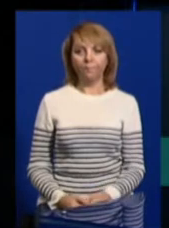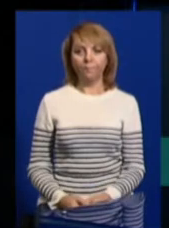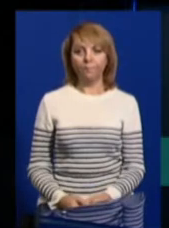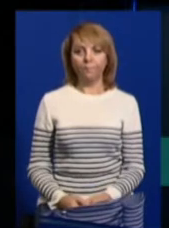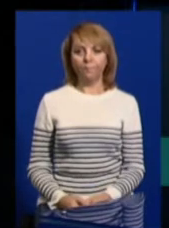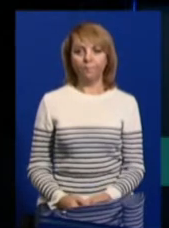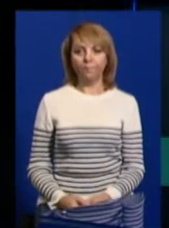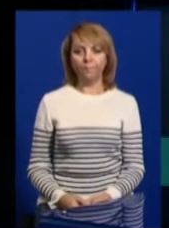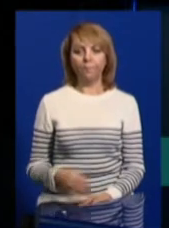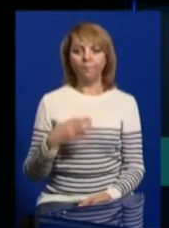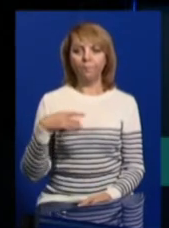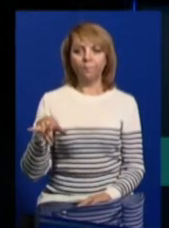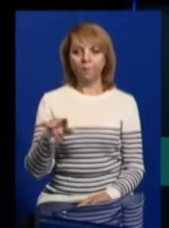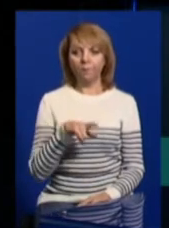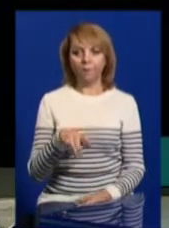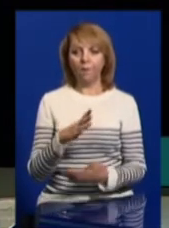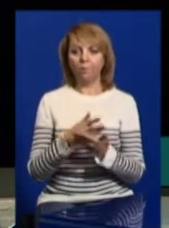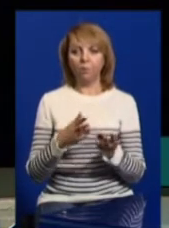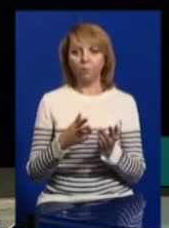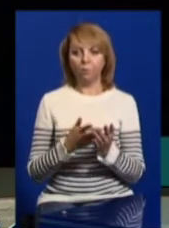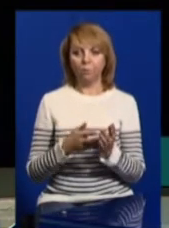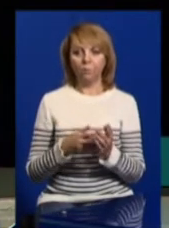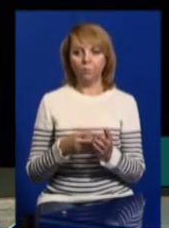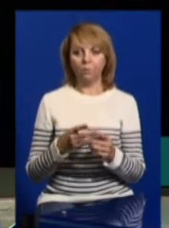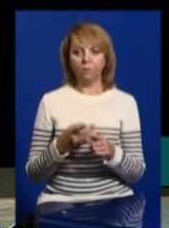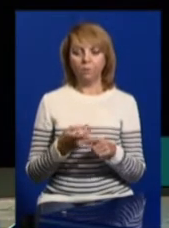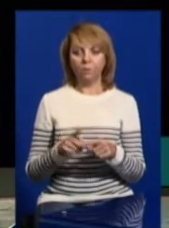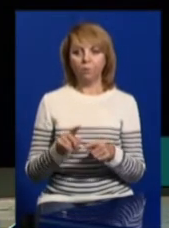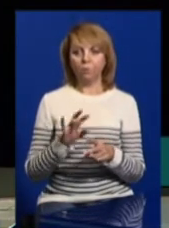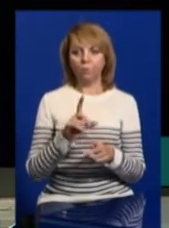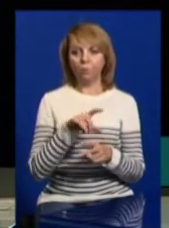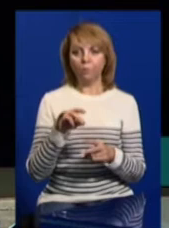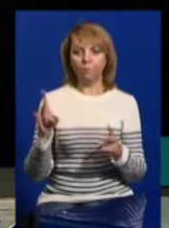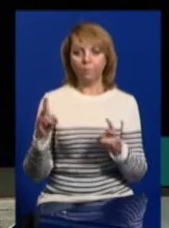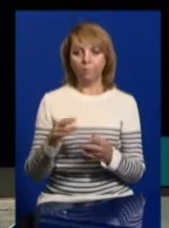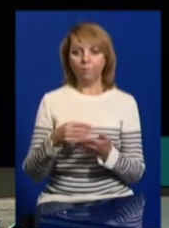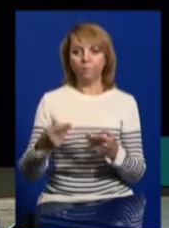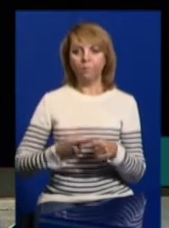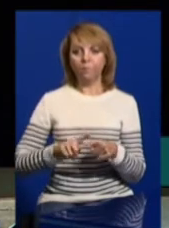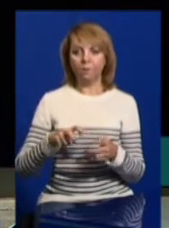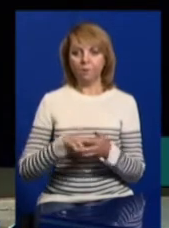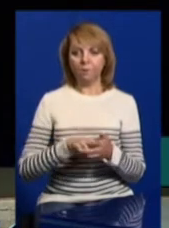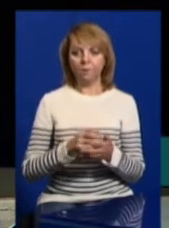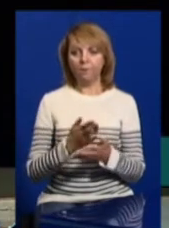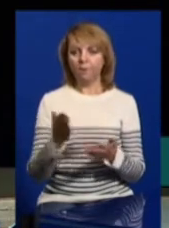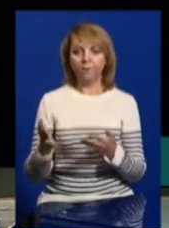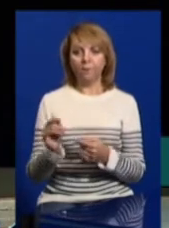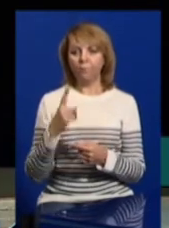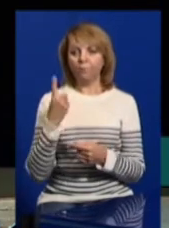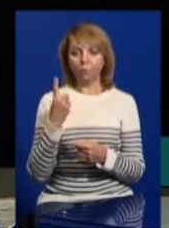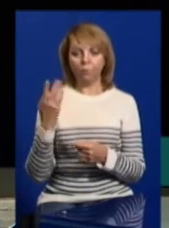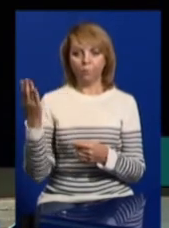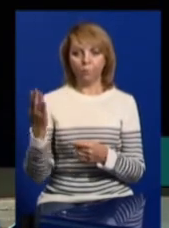процесуальне. Ми абсолютно, і ось те, що потерпіли, підписали цей лист, вони ніде в жодному